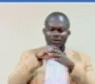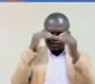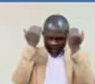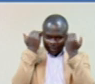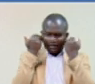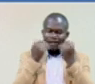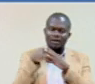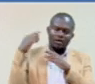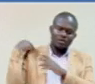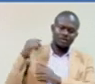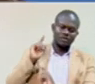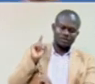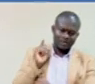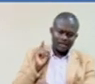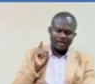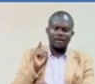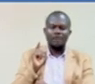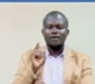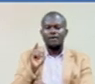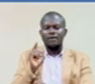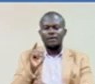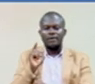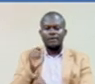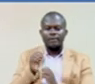ubutabera, ushinzwe umutekano,